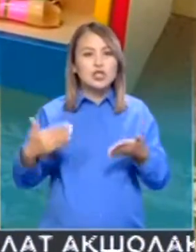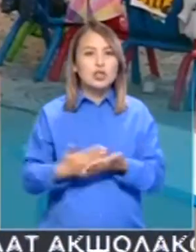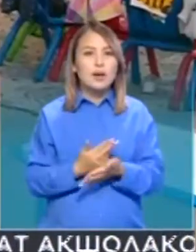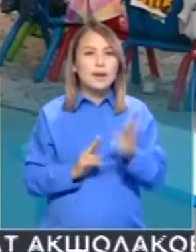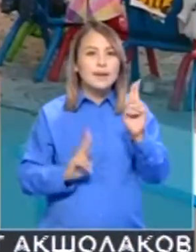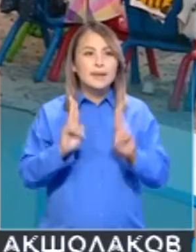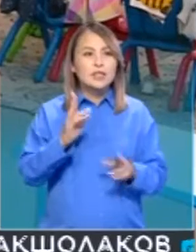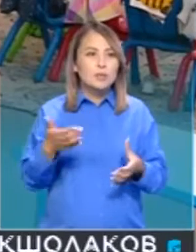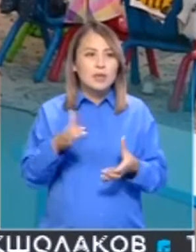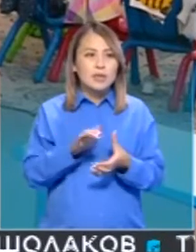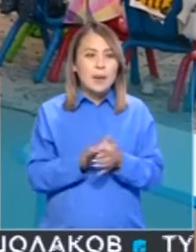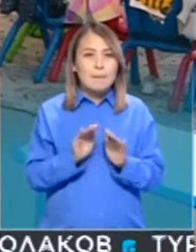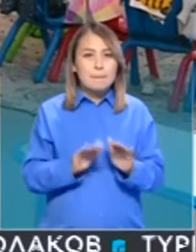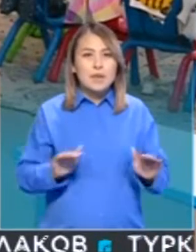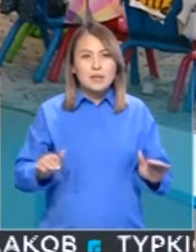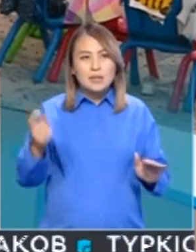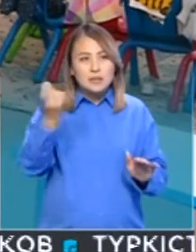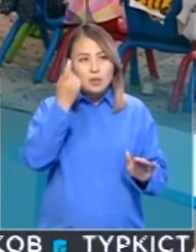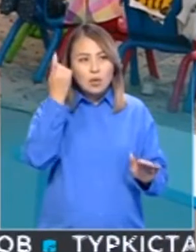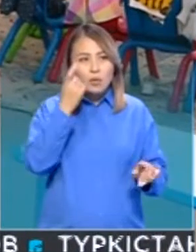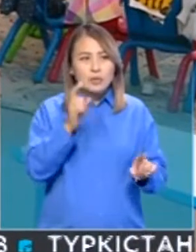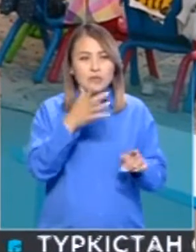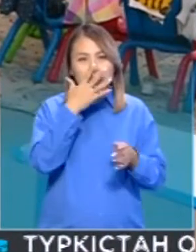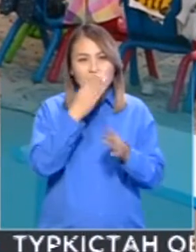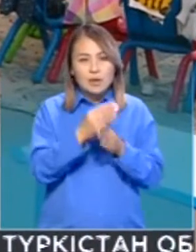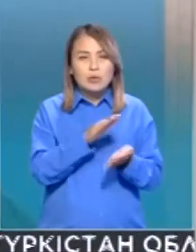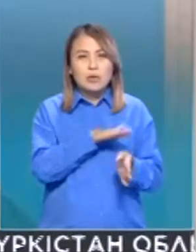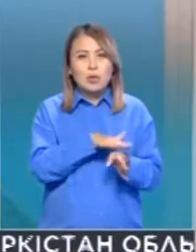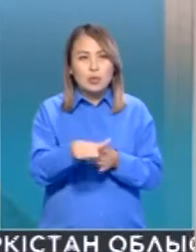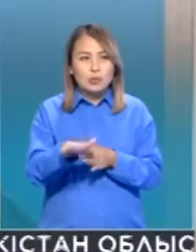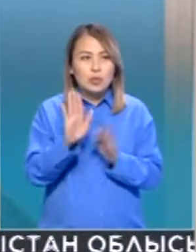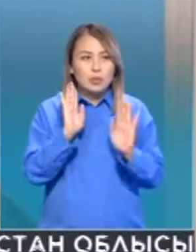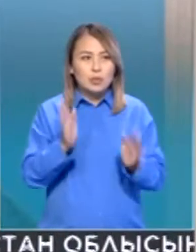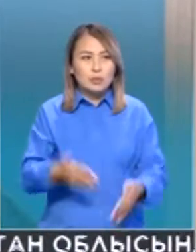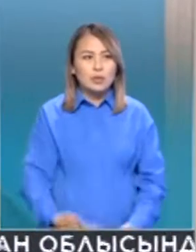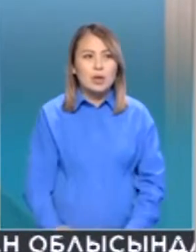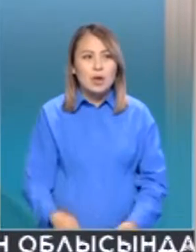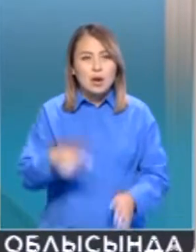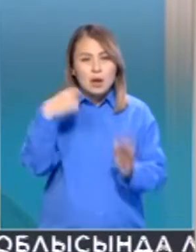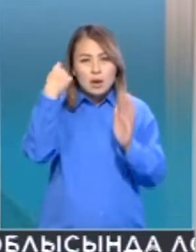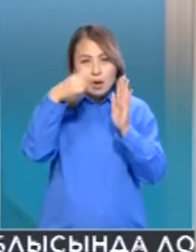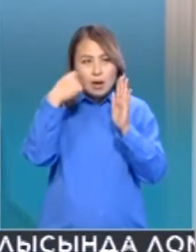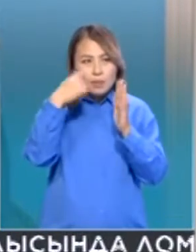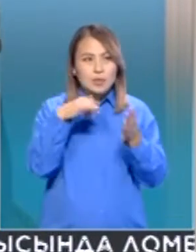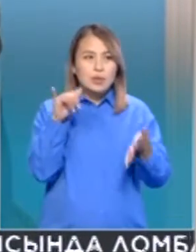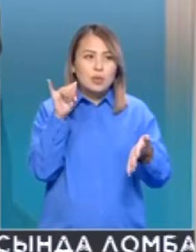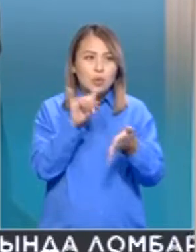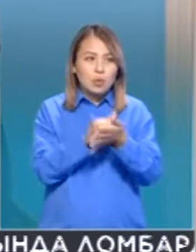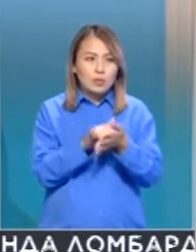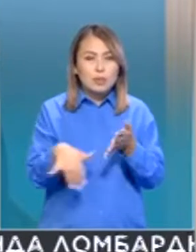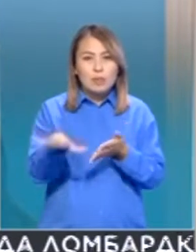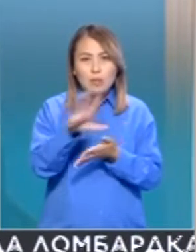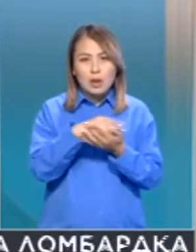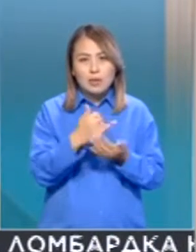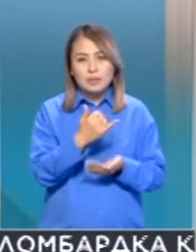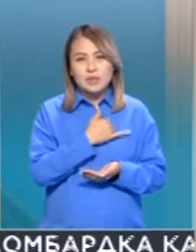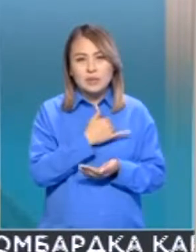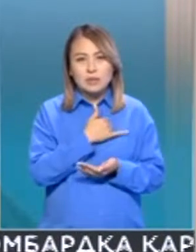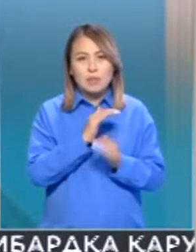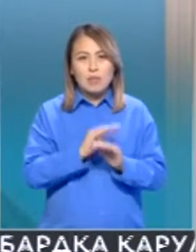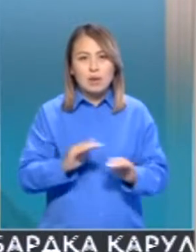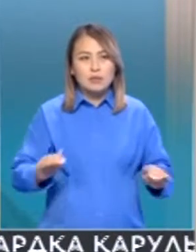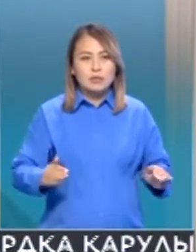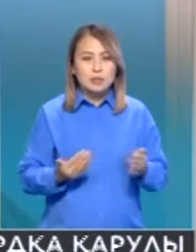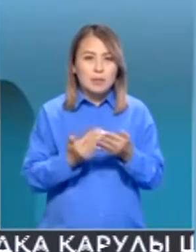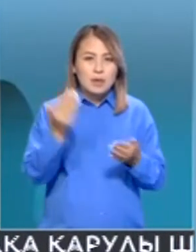ережелермен танысқан балабақша иелері талаптарды орындайтынын жеткізді. Камералар қондыру, дабыл тетіктер болу, олардың бәрі біздердің